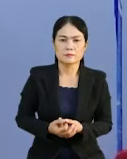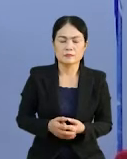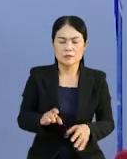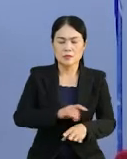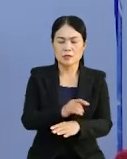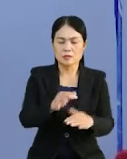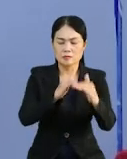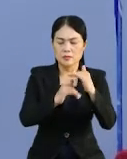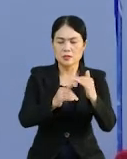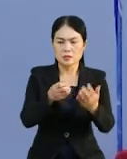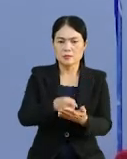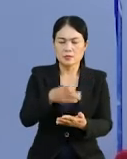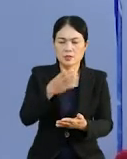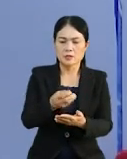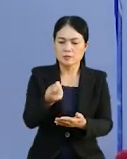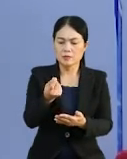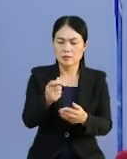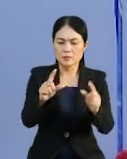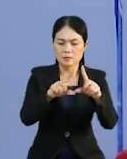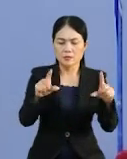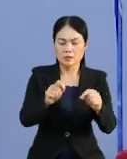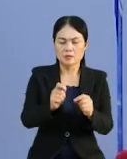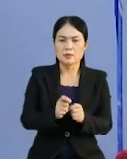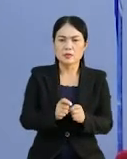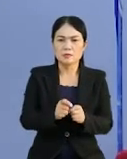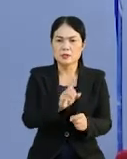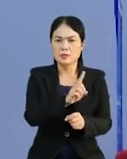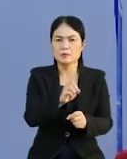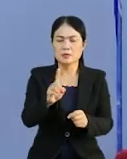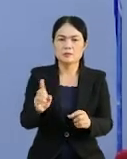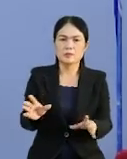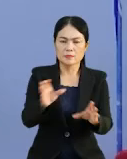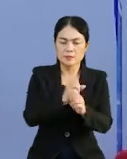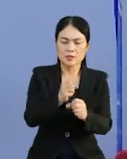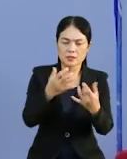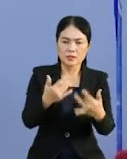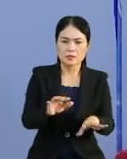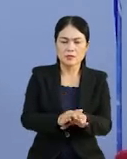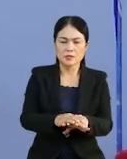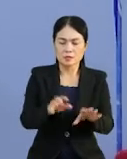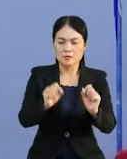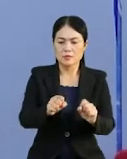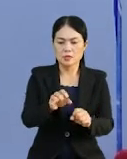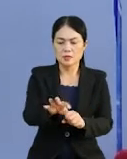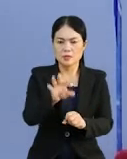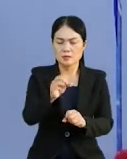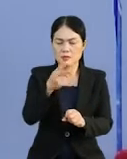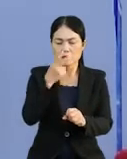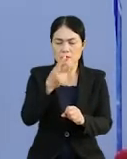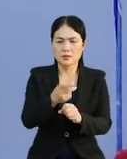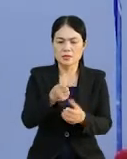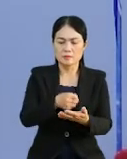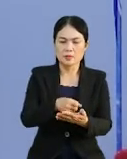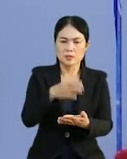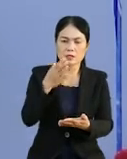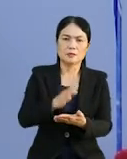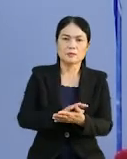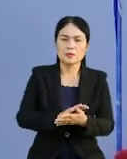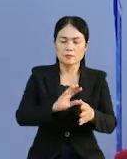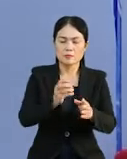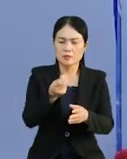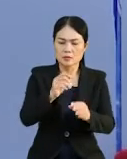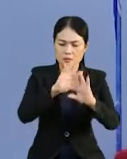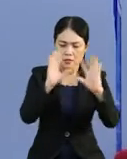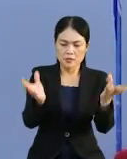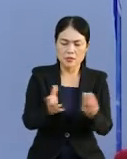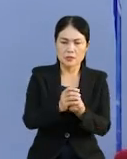vậy để con cầm nọt đầm lấy lơ cả đạp prạ này mùi này mùi bàn hái núp con nâng ai ở rộp khơi nơ đầm lấy prạ xạ